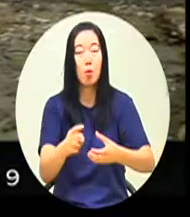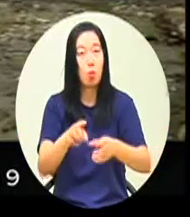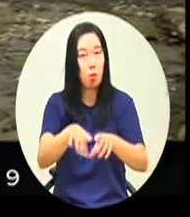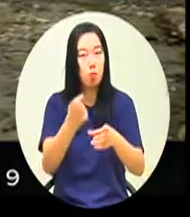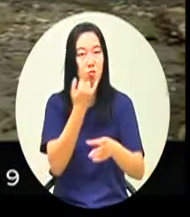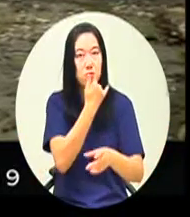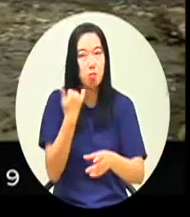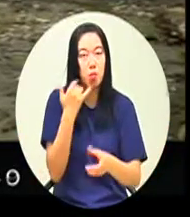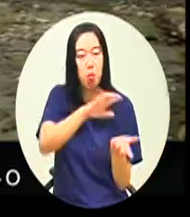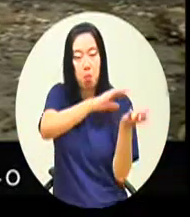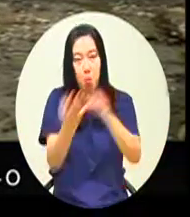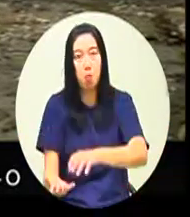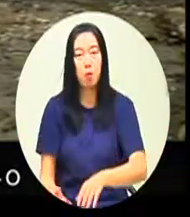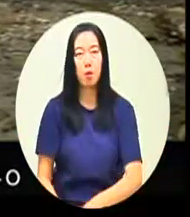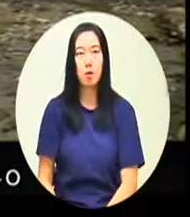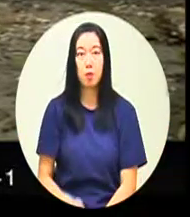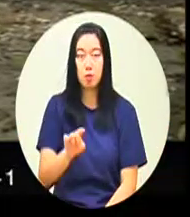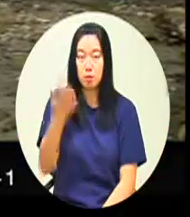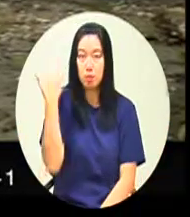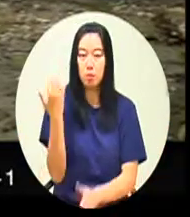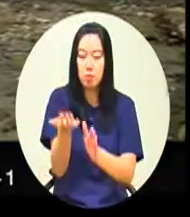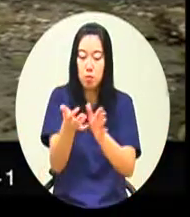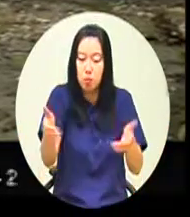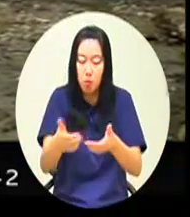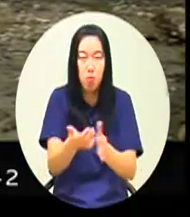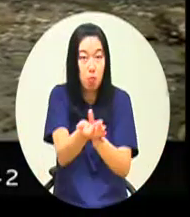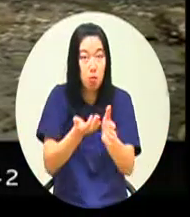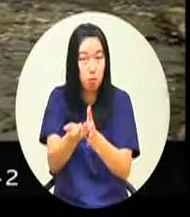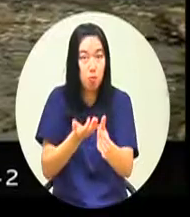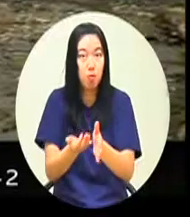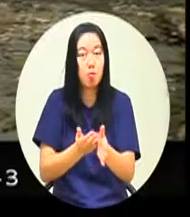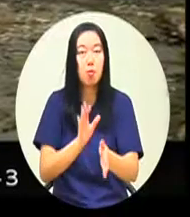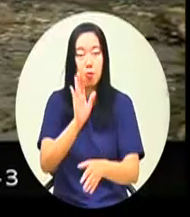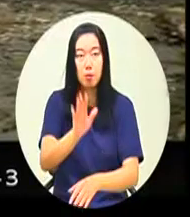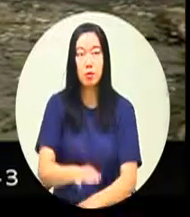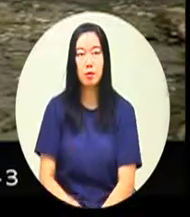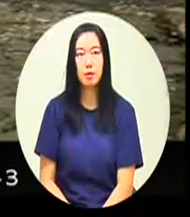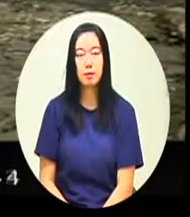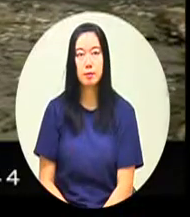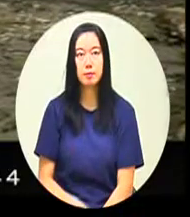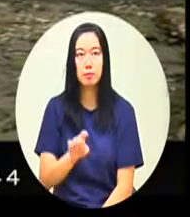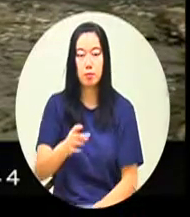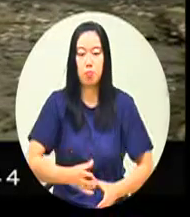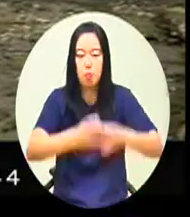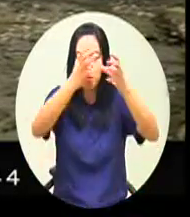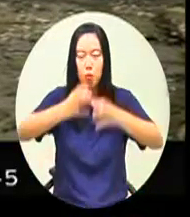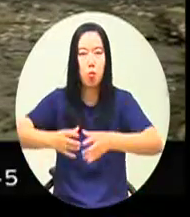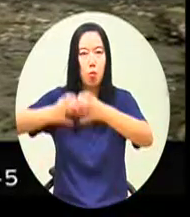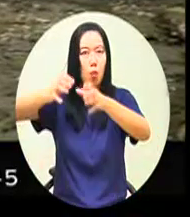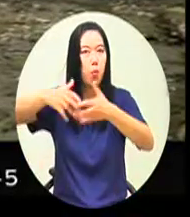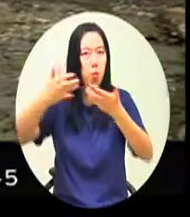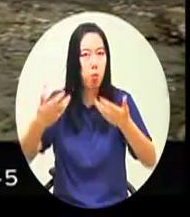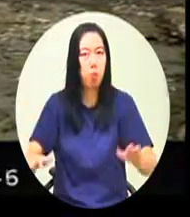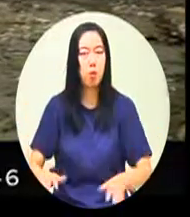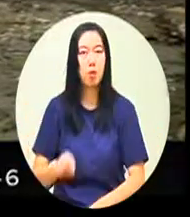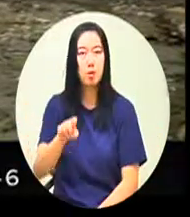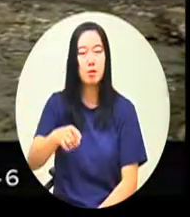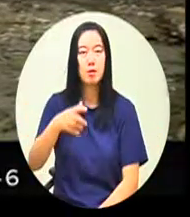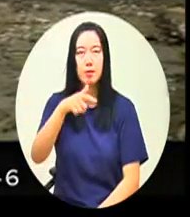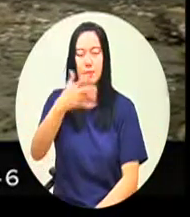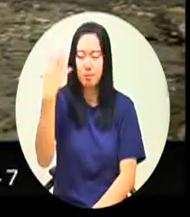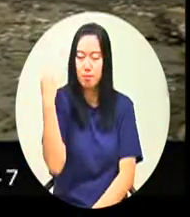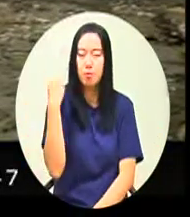那么低，当时是疏浚之前的，好，因为它实在柱子太多了，这个老桥你知道吗？